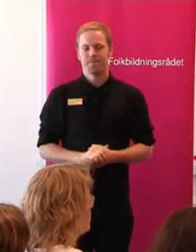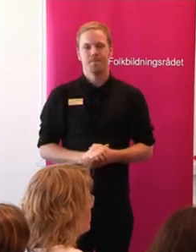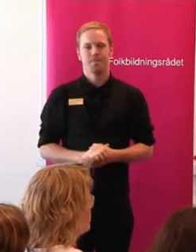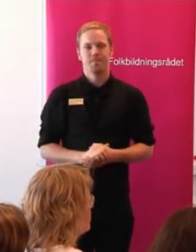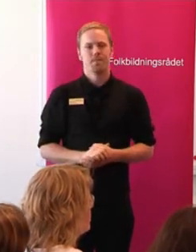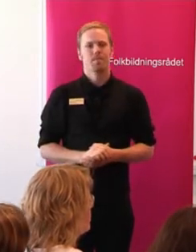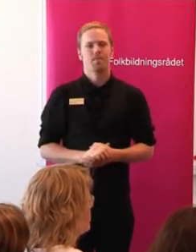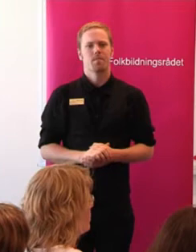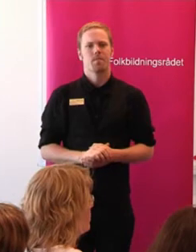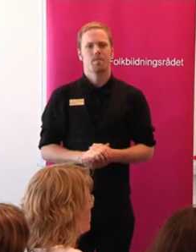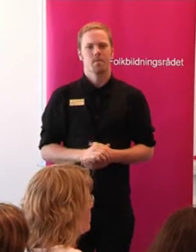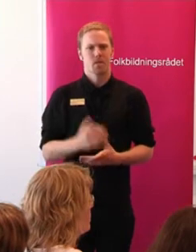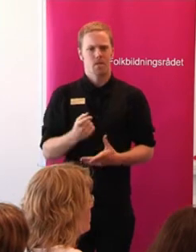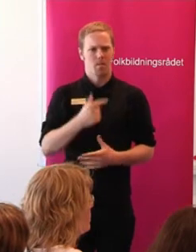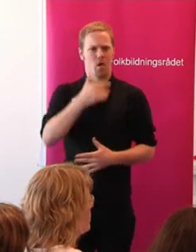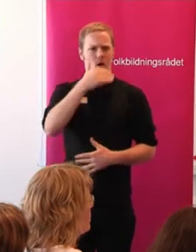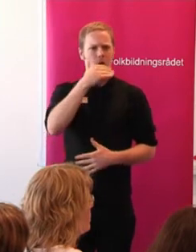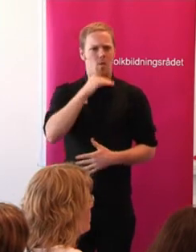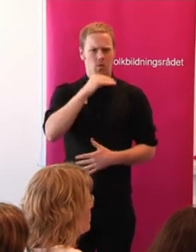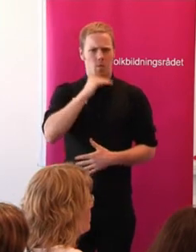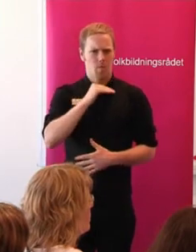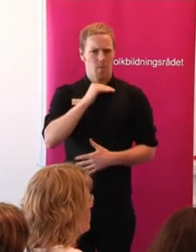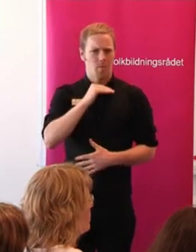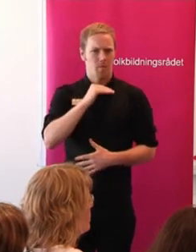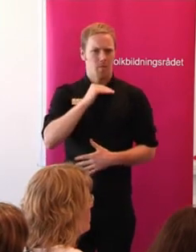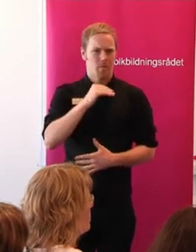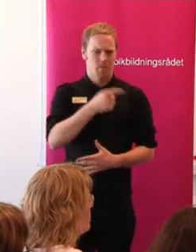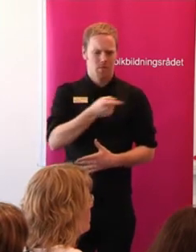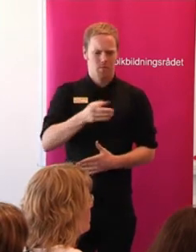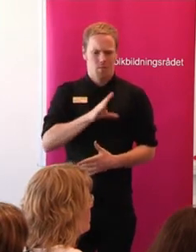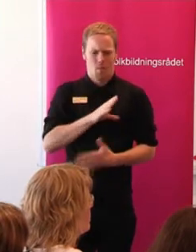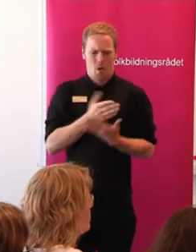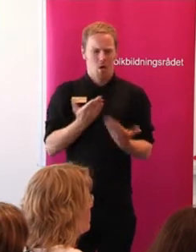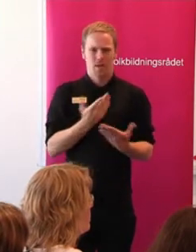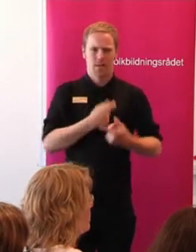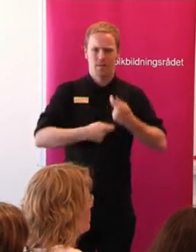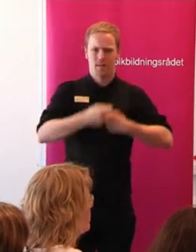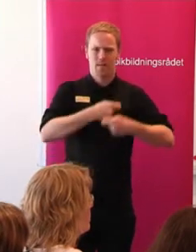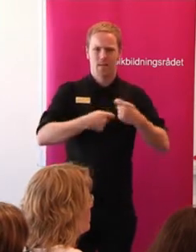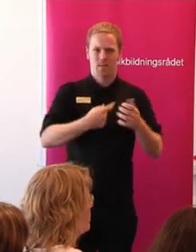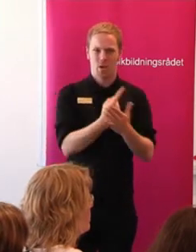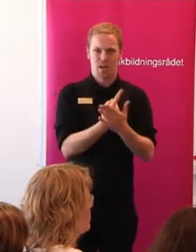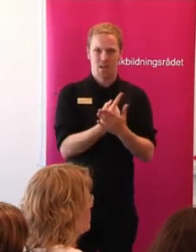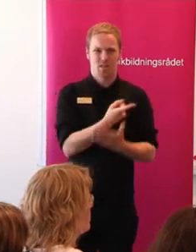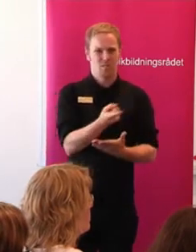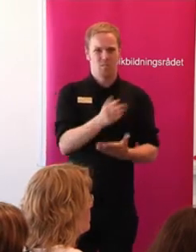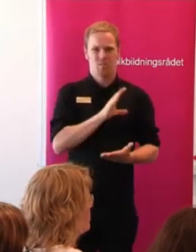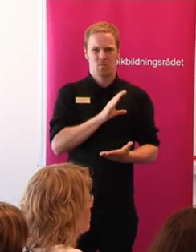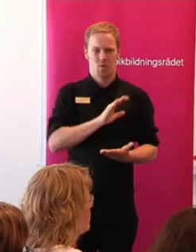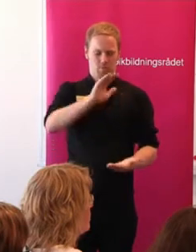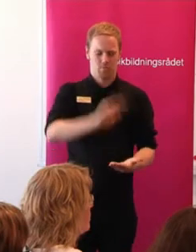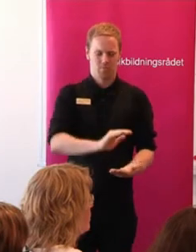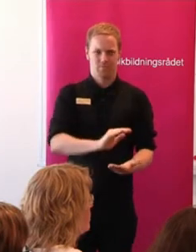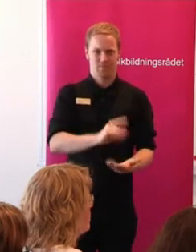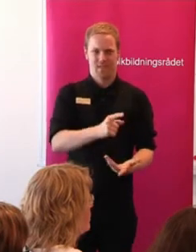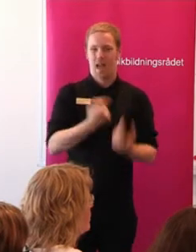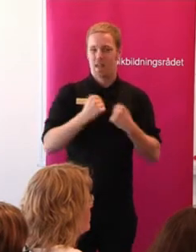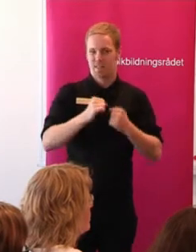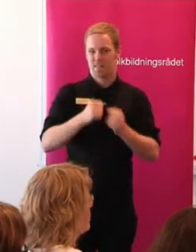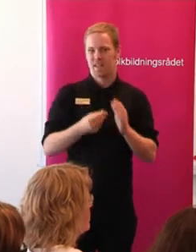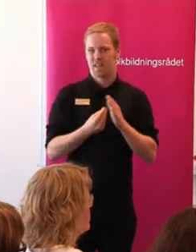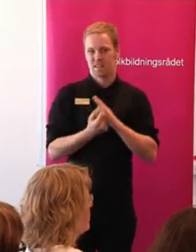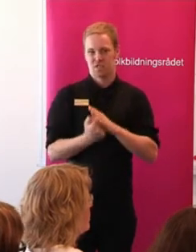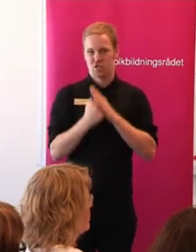de här ungdomarna inte en finansieringsmöjlighet, för de har den lägsta ersättningen på Arbetsförmedlingen, alltså aktivitetsstödet är väldigt